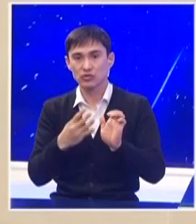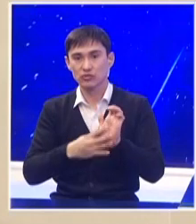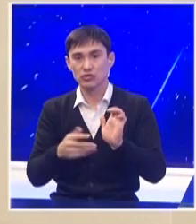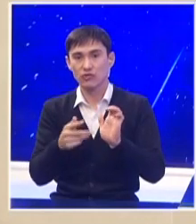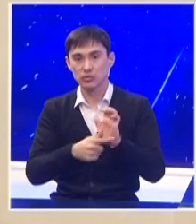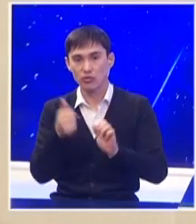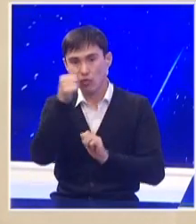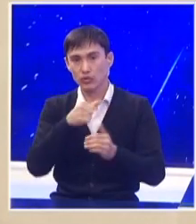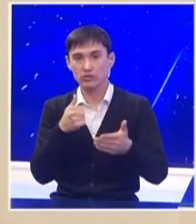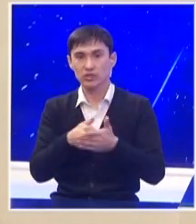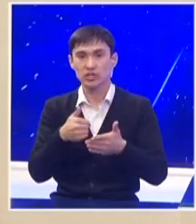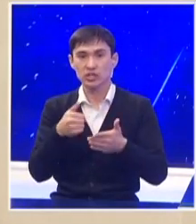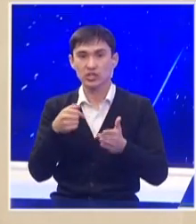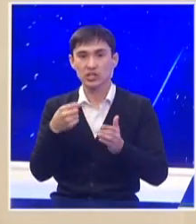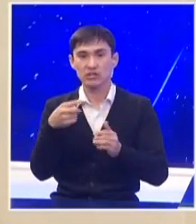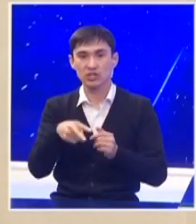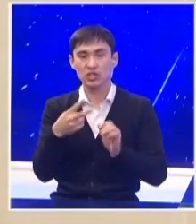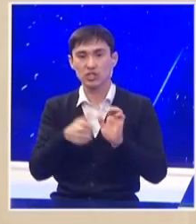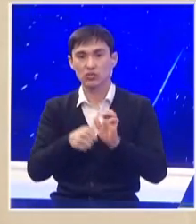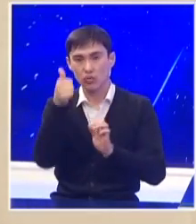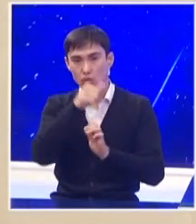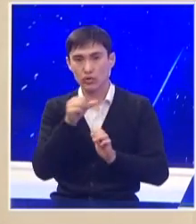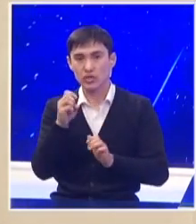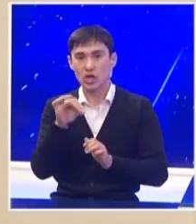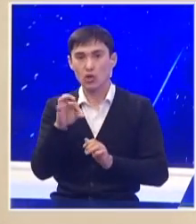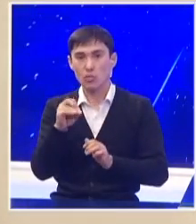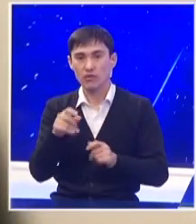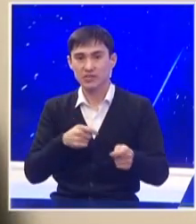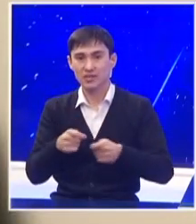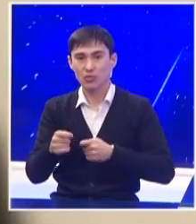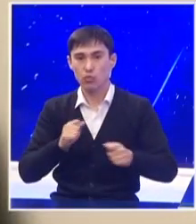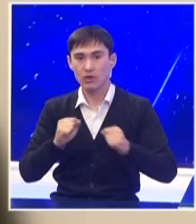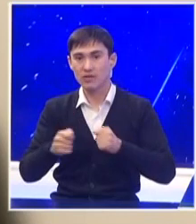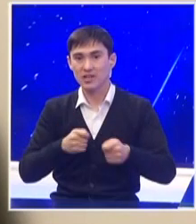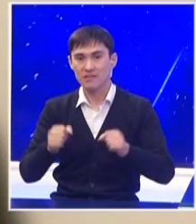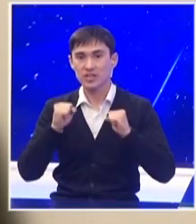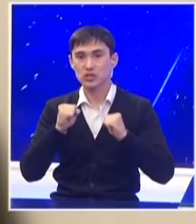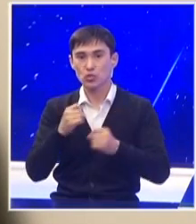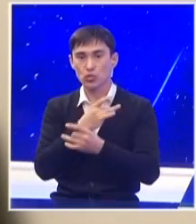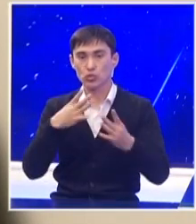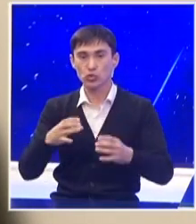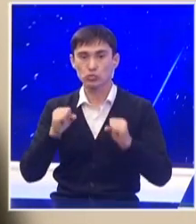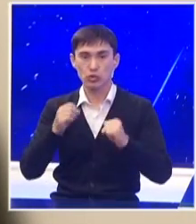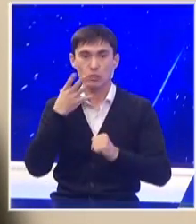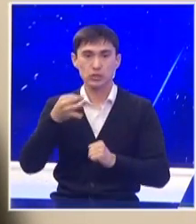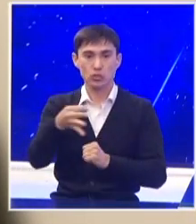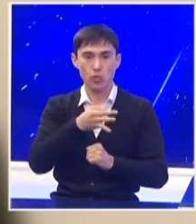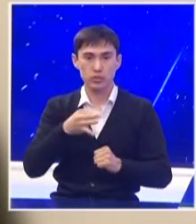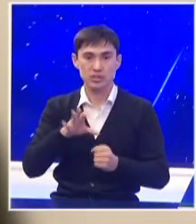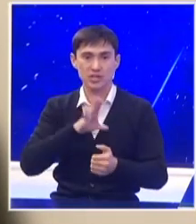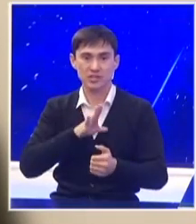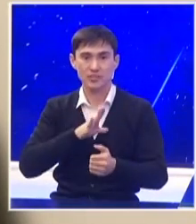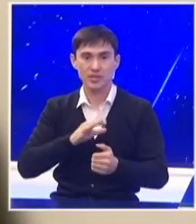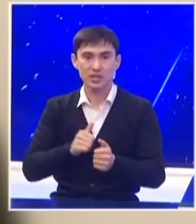по 2006 годы Акишай Жайлаубекович возглавлял Управление физической культуры и спорта Алматинской области. Стоявший